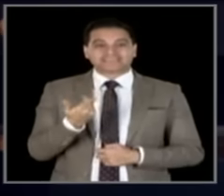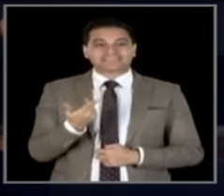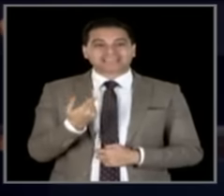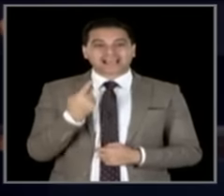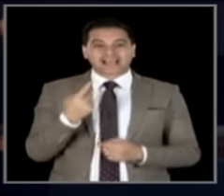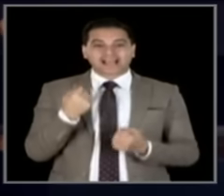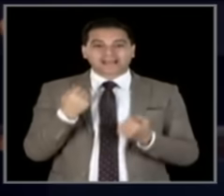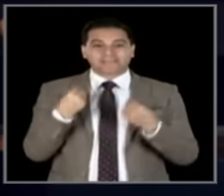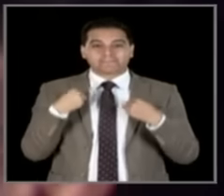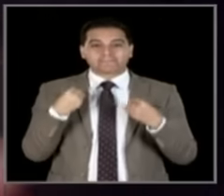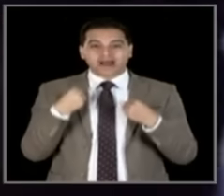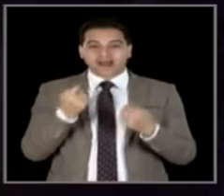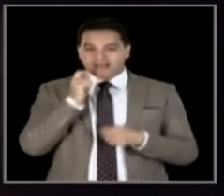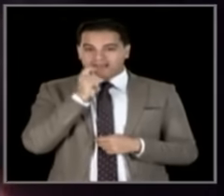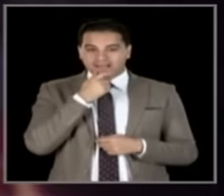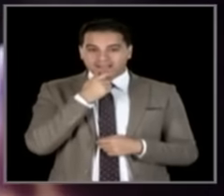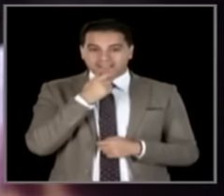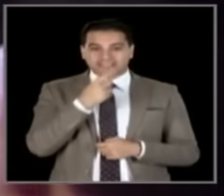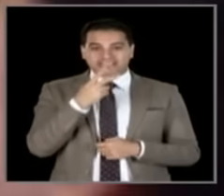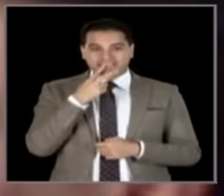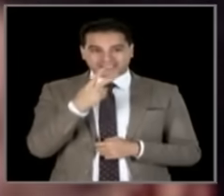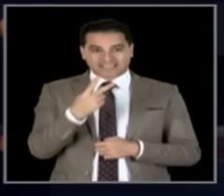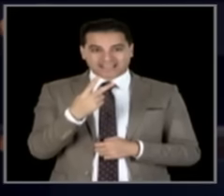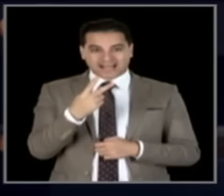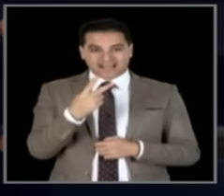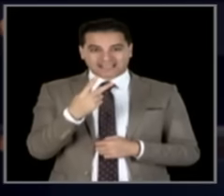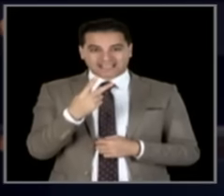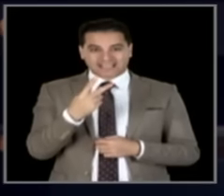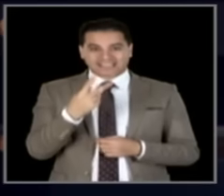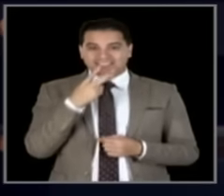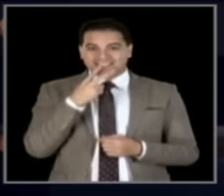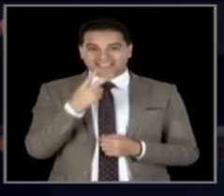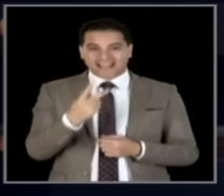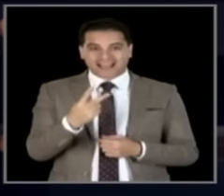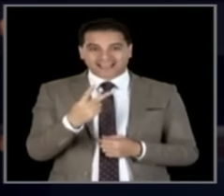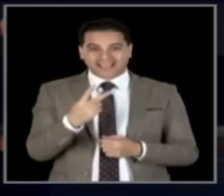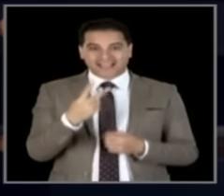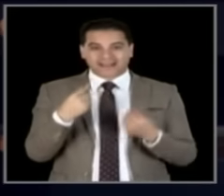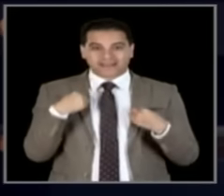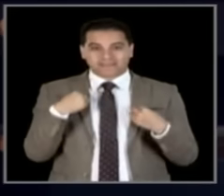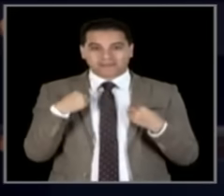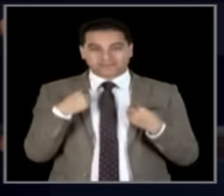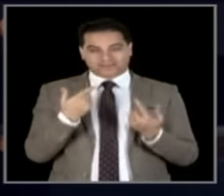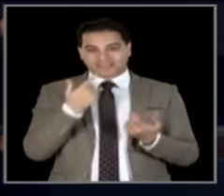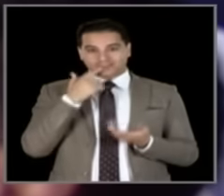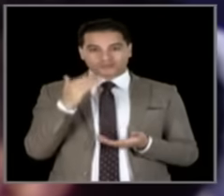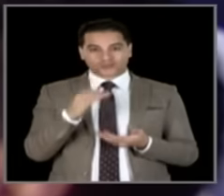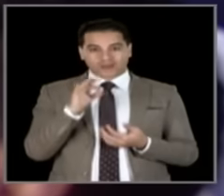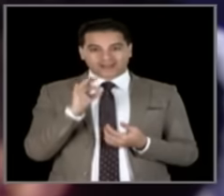انت بتتمرني بقالك قد ايه؟ سنتين. بقالك سنتين بتتمرني؟ يا نهار